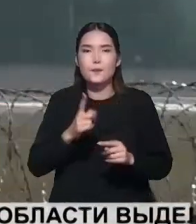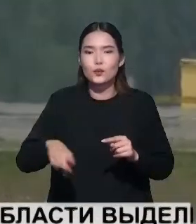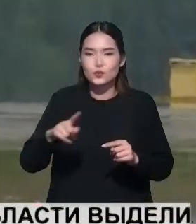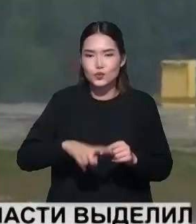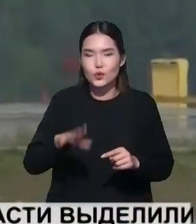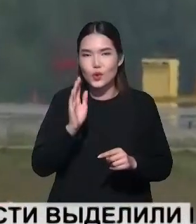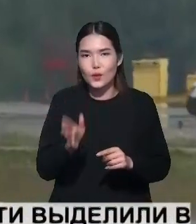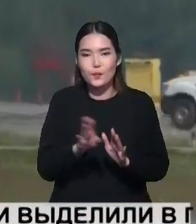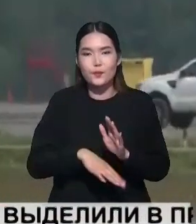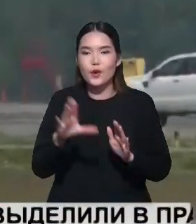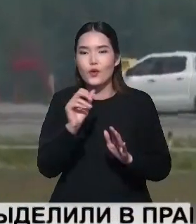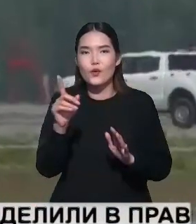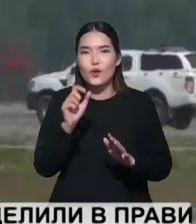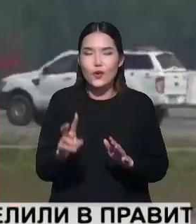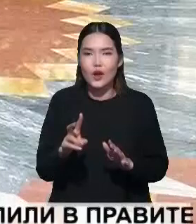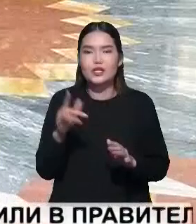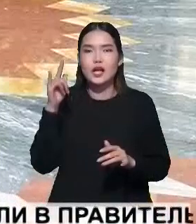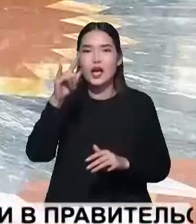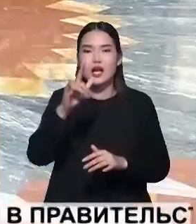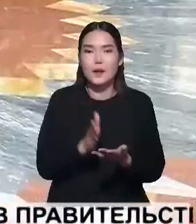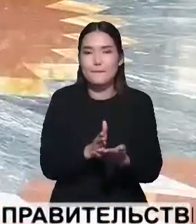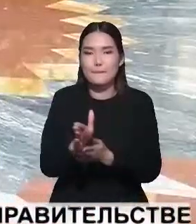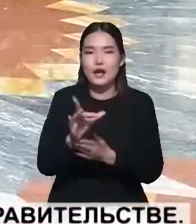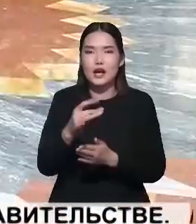Наши столицы свяжут прямым авиарейсом.